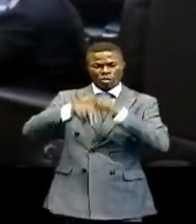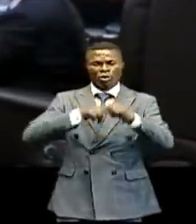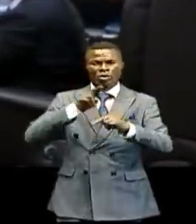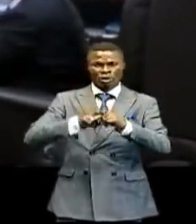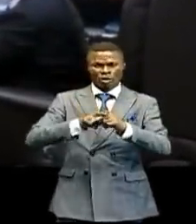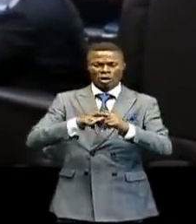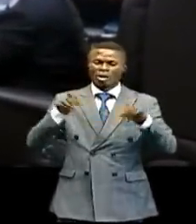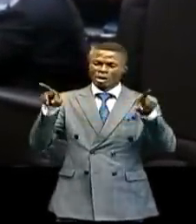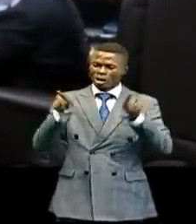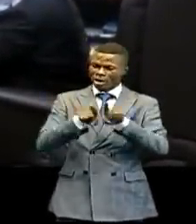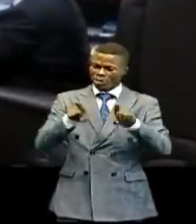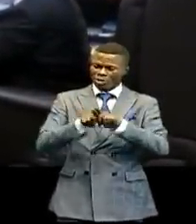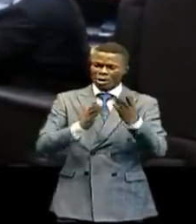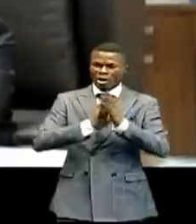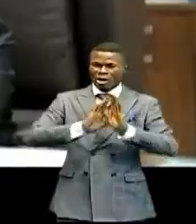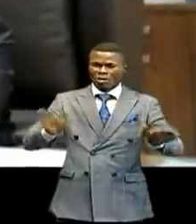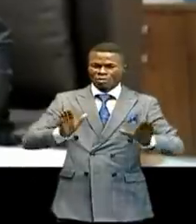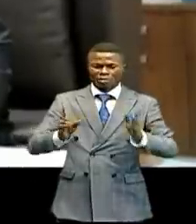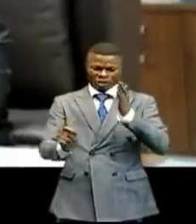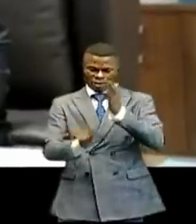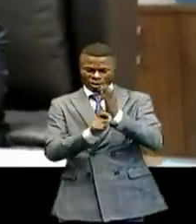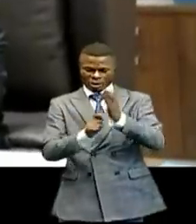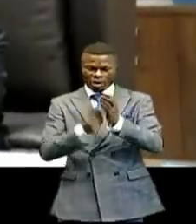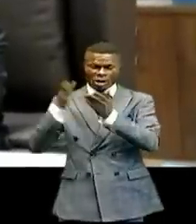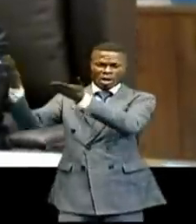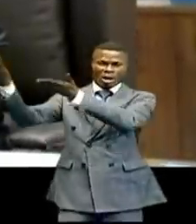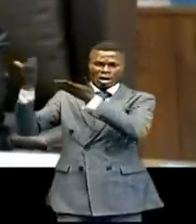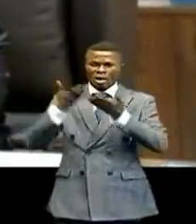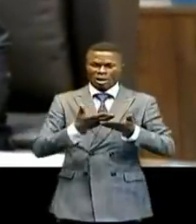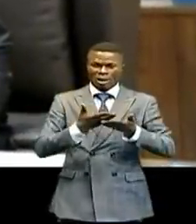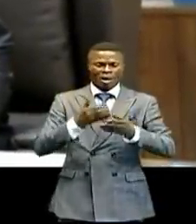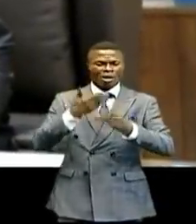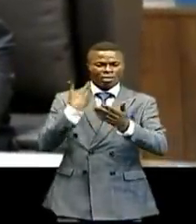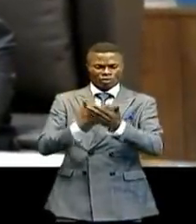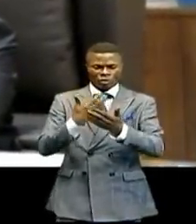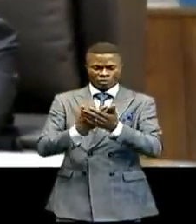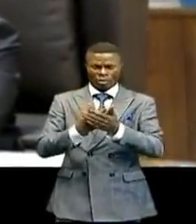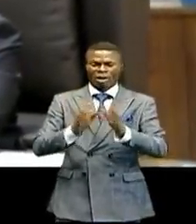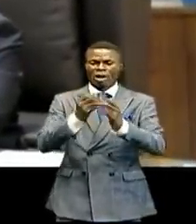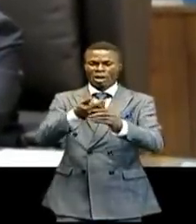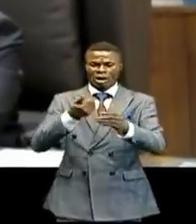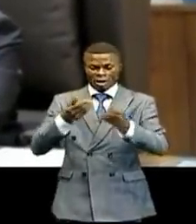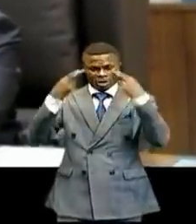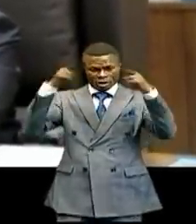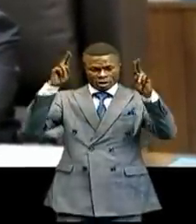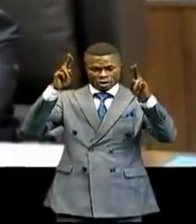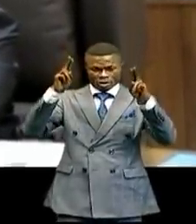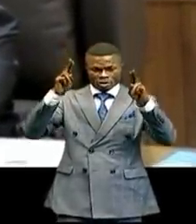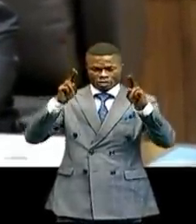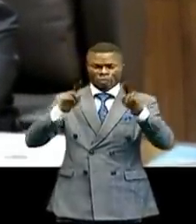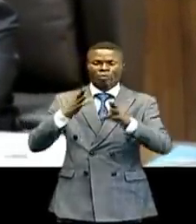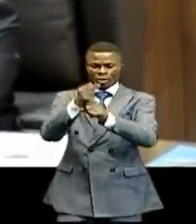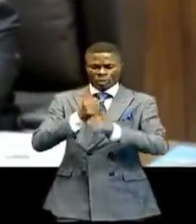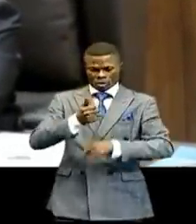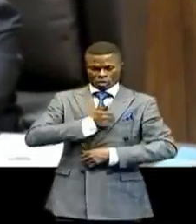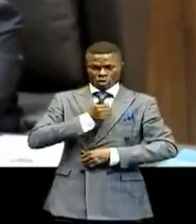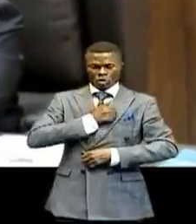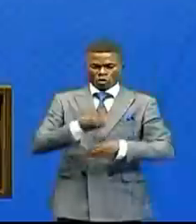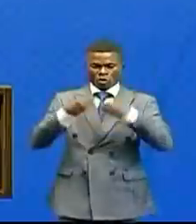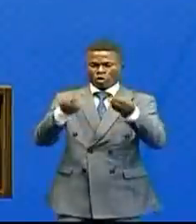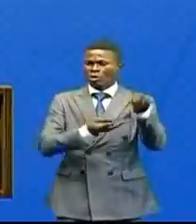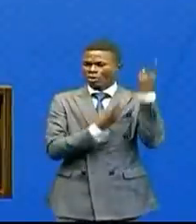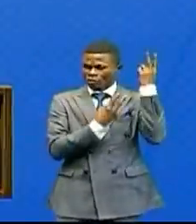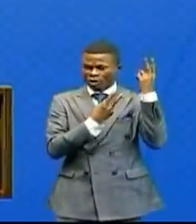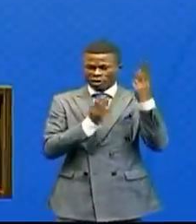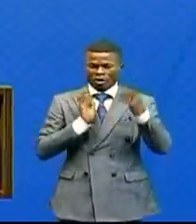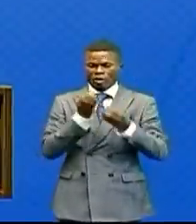nationale cohérente, sur la stratégie du rapatriement et les préalables requis pour la réussite d'une réappropriation et valorisation